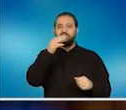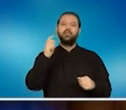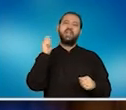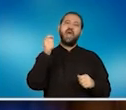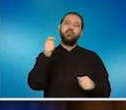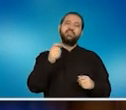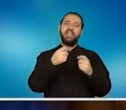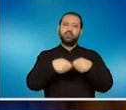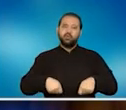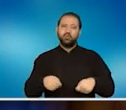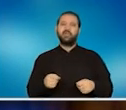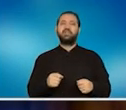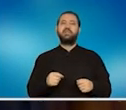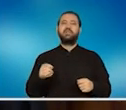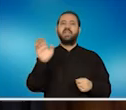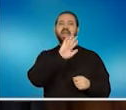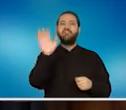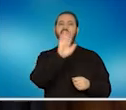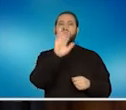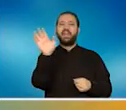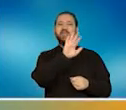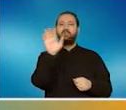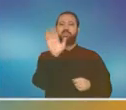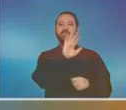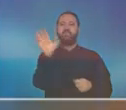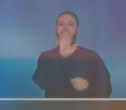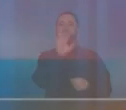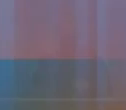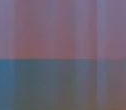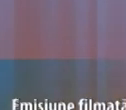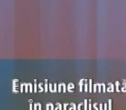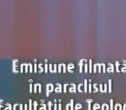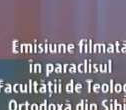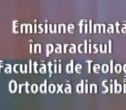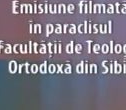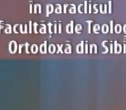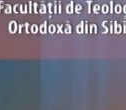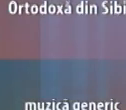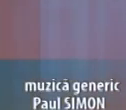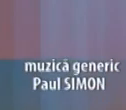și vă spun la mulți ani tuturor!